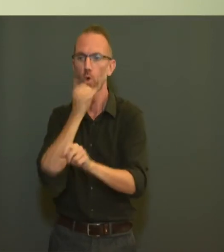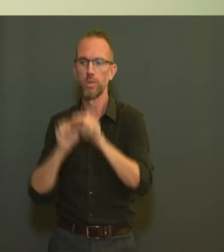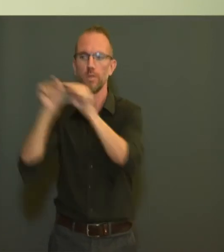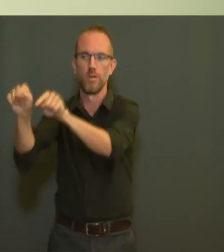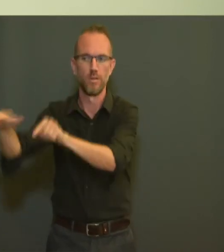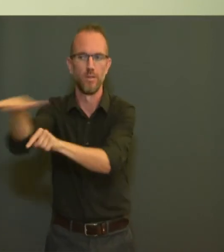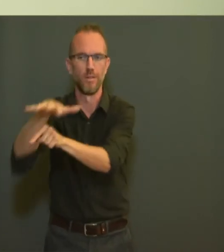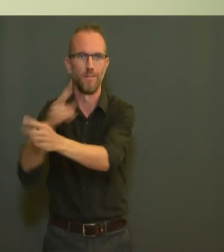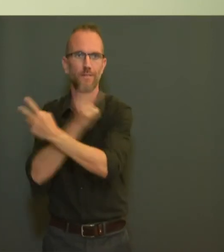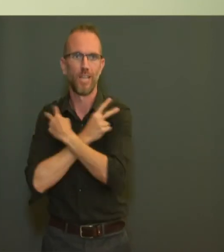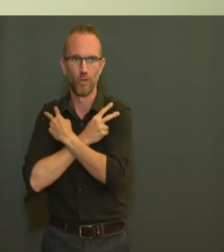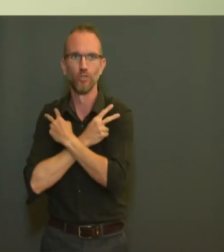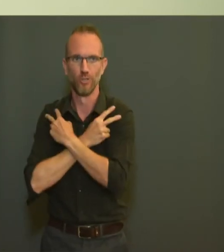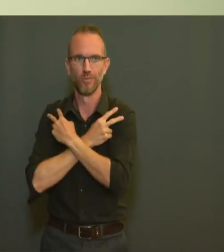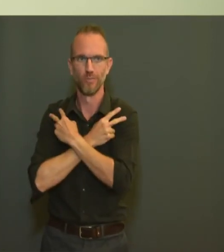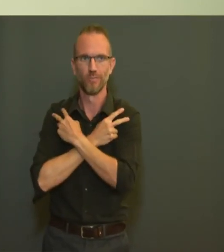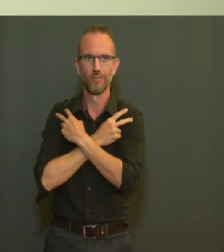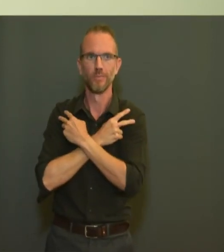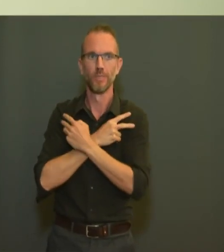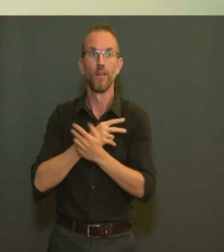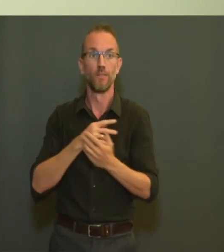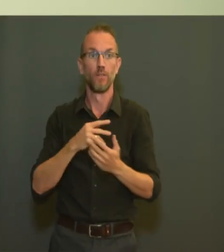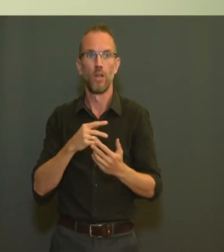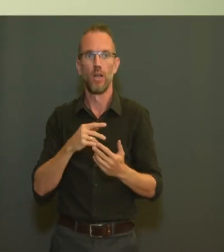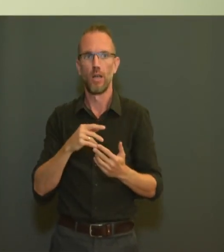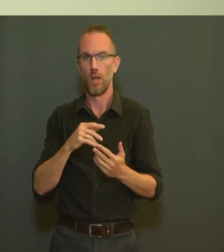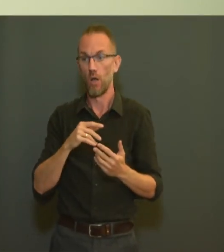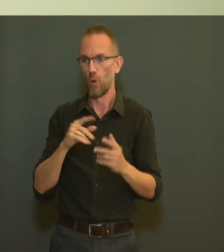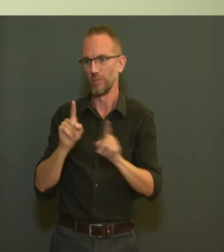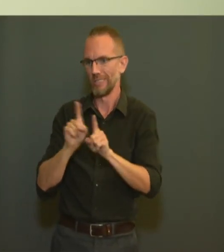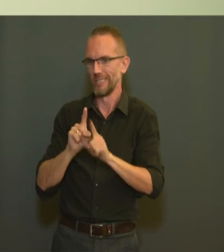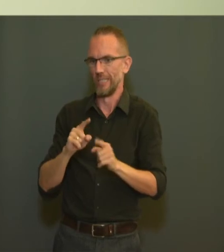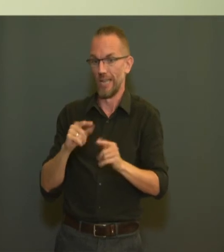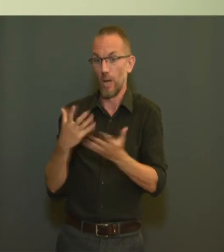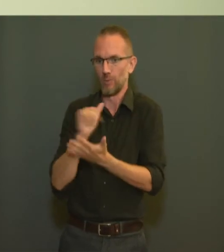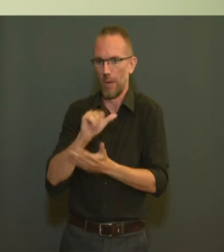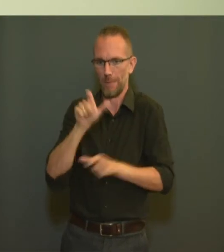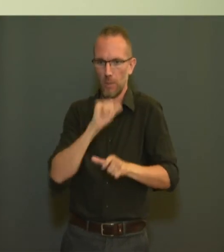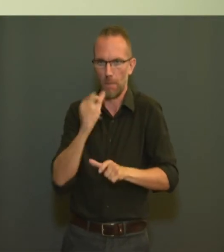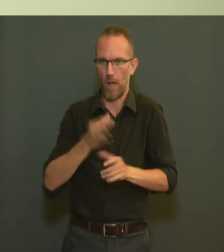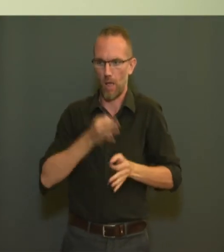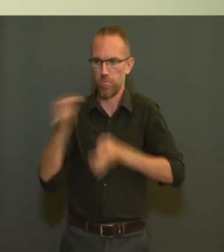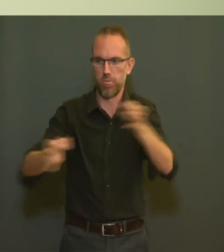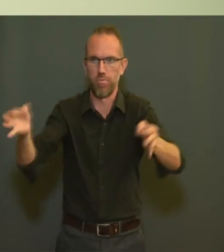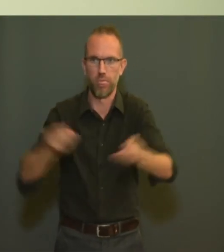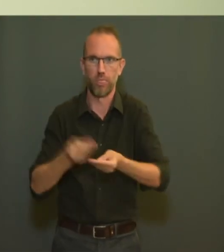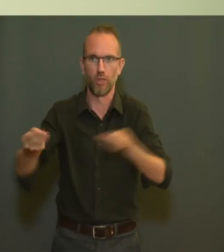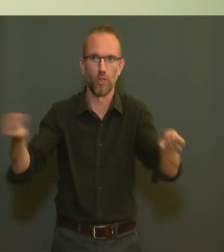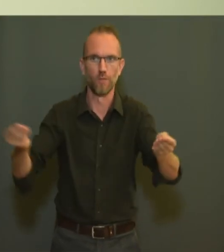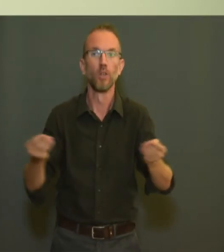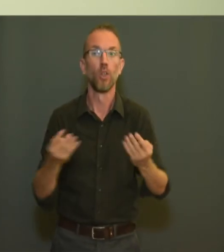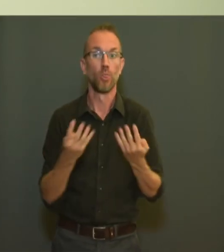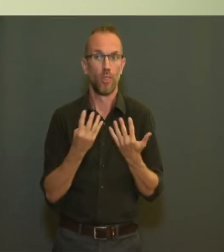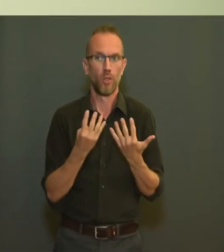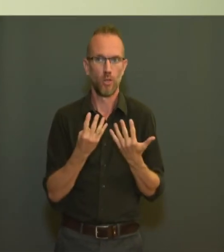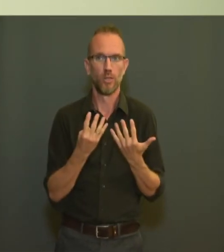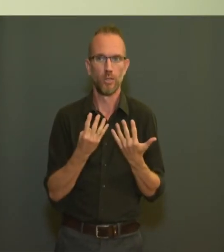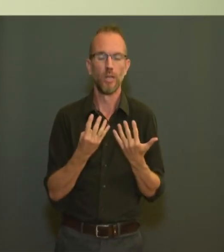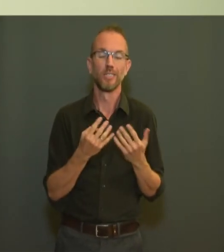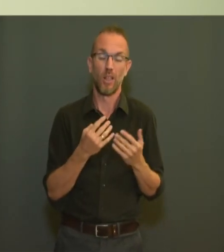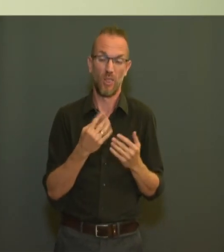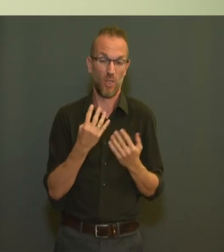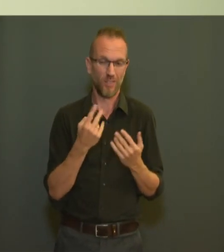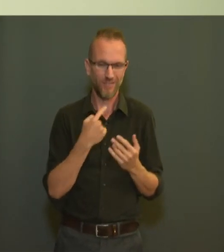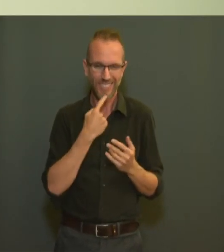l'infection au niveau du pays. 900 personnes au moins. 900 personnes parce que ces 900